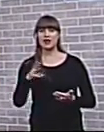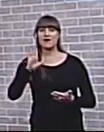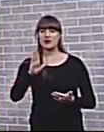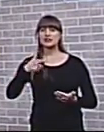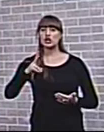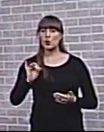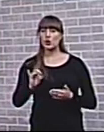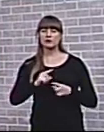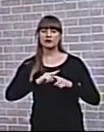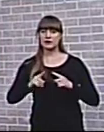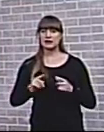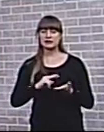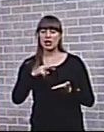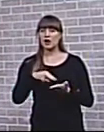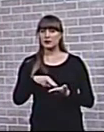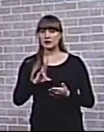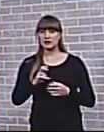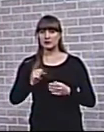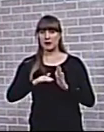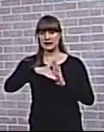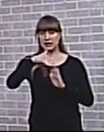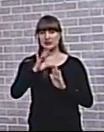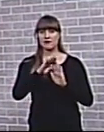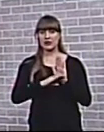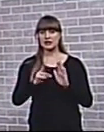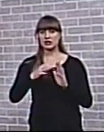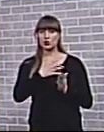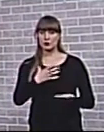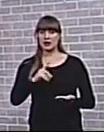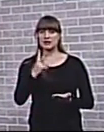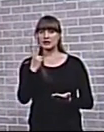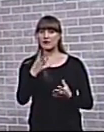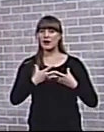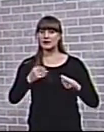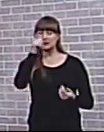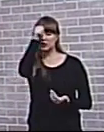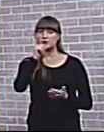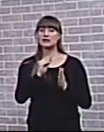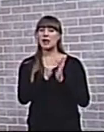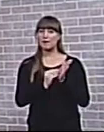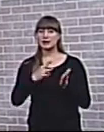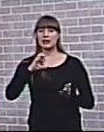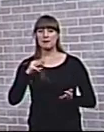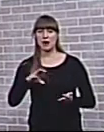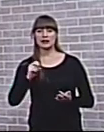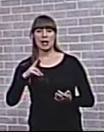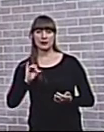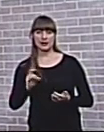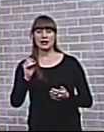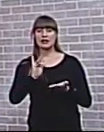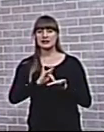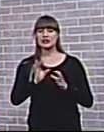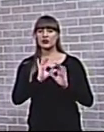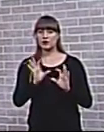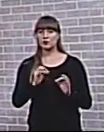Василий Голубев резко поднялся в национальном рейтинге губернаторов за 2 весенних месяца. По данным за март-апрель Центра